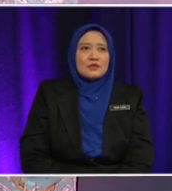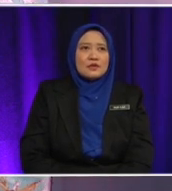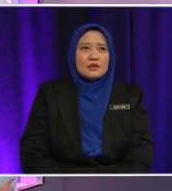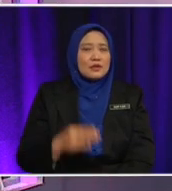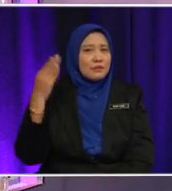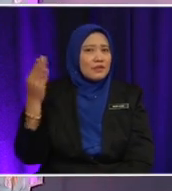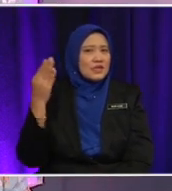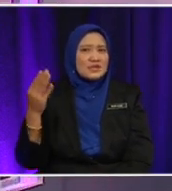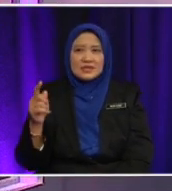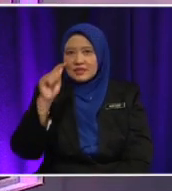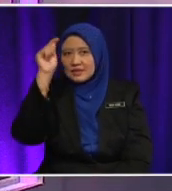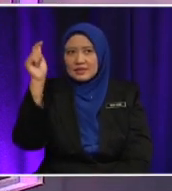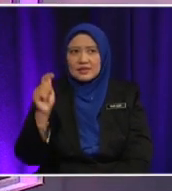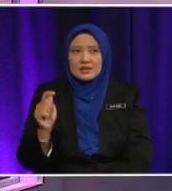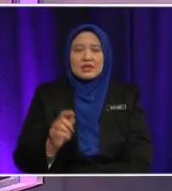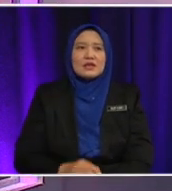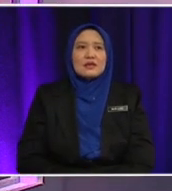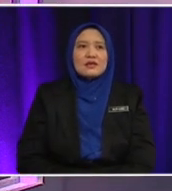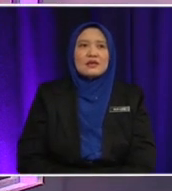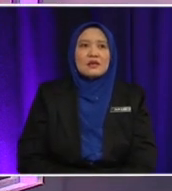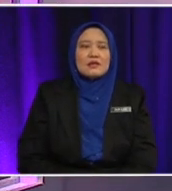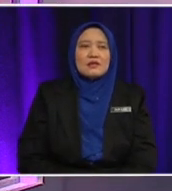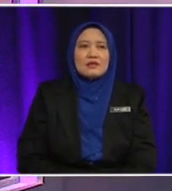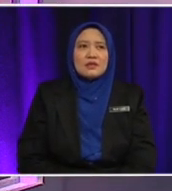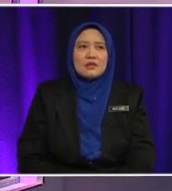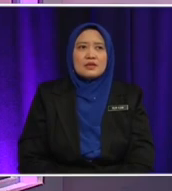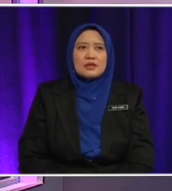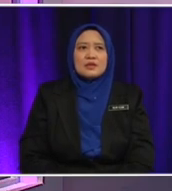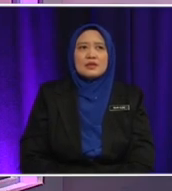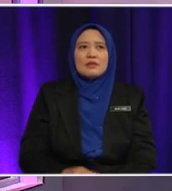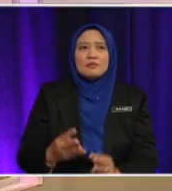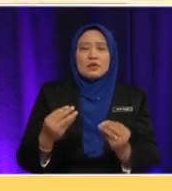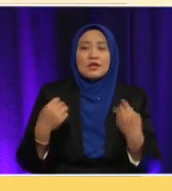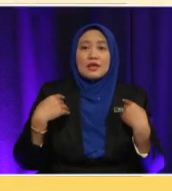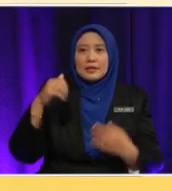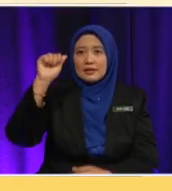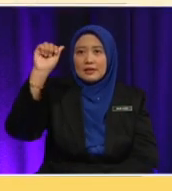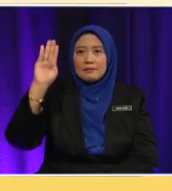lah oke soalnya yang biasa ditanya Oke dia minta macam oke